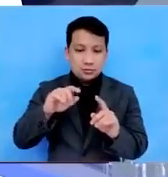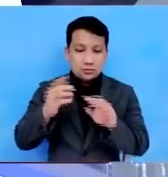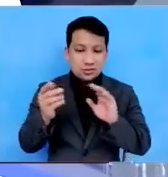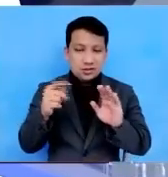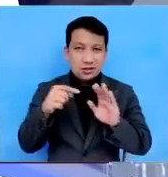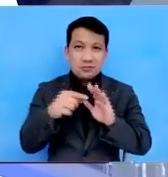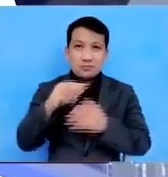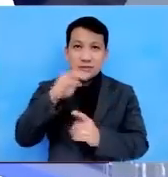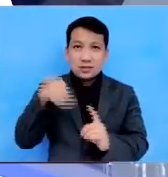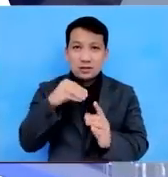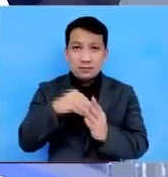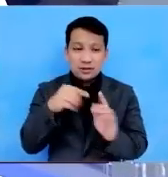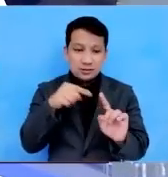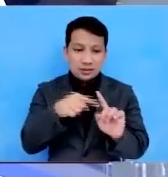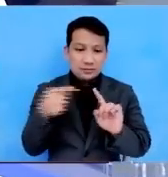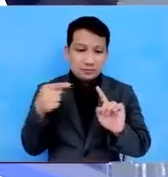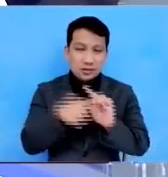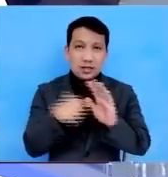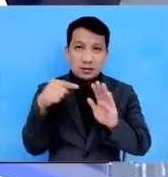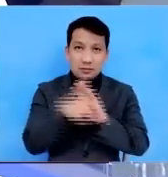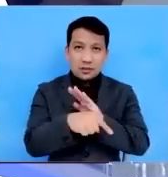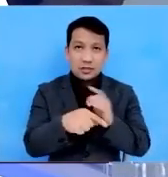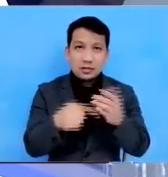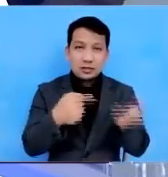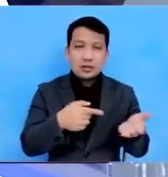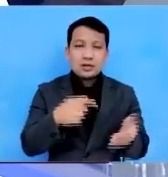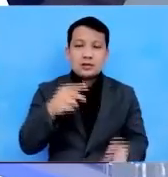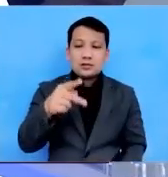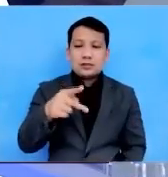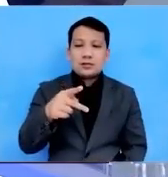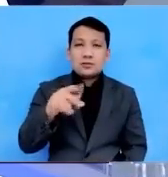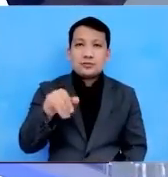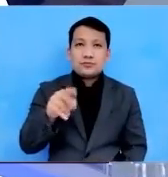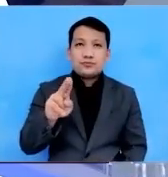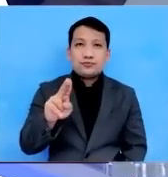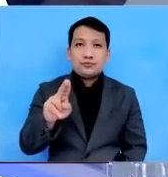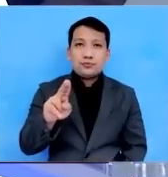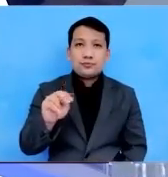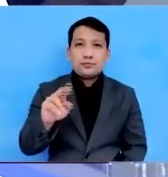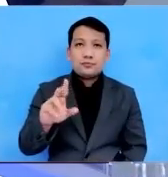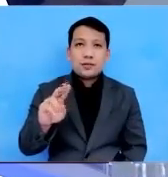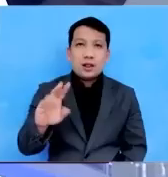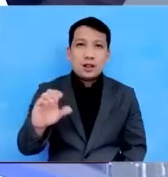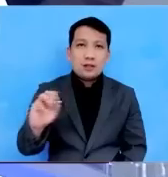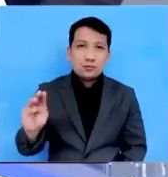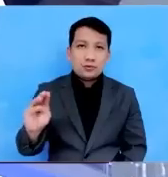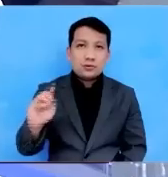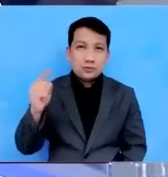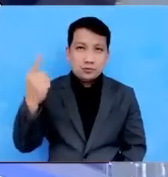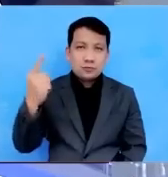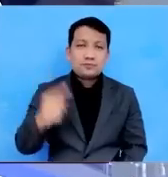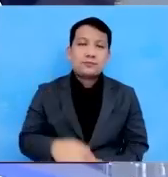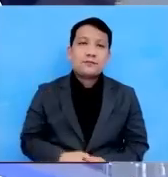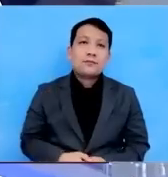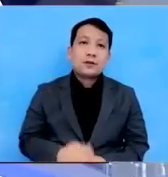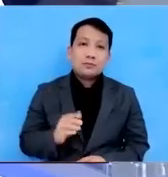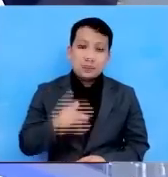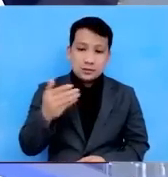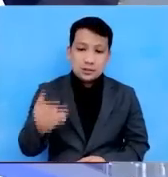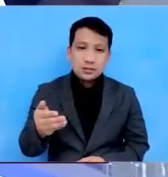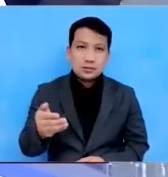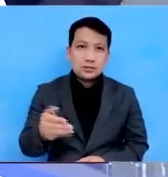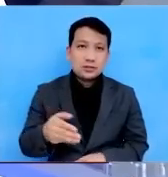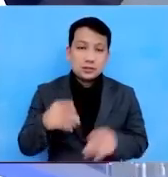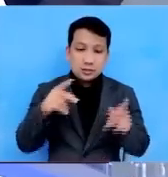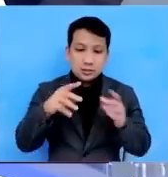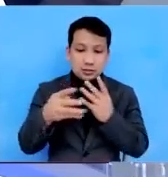Samantala, isang inmate at panibagong person of interest mula Palawan ang nasa kustudiya ngayon ng NBI at inaasa makapagbigay linaw sa